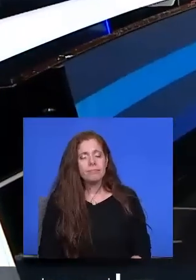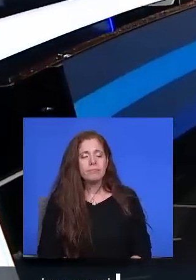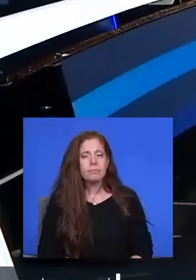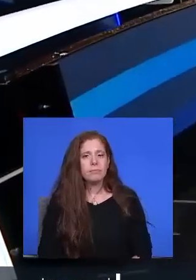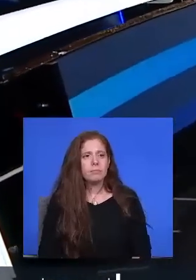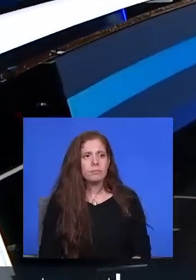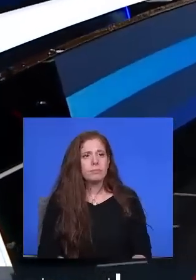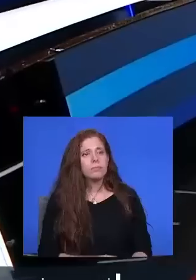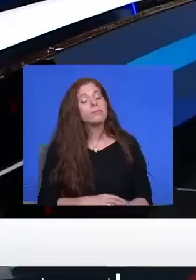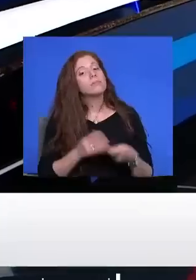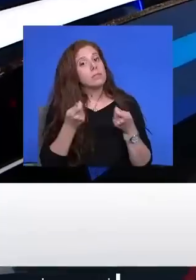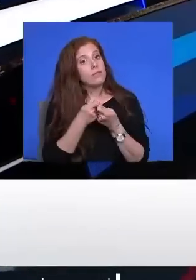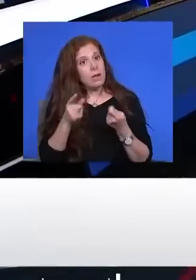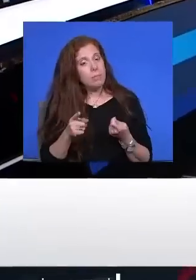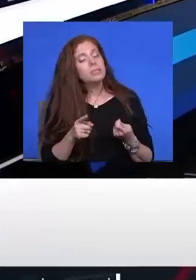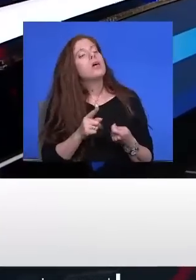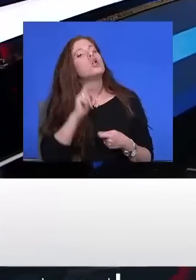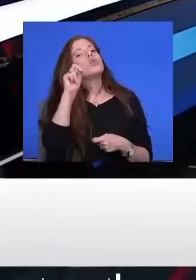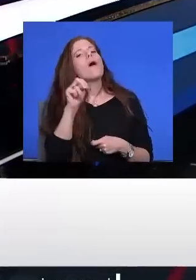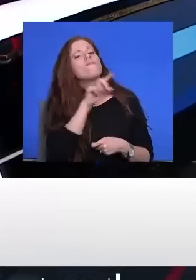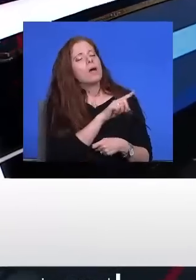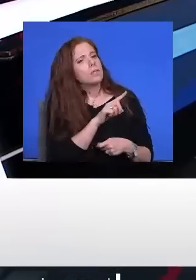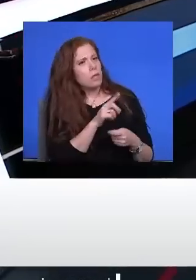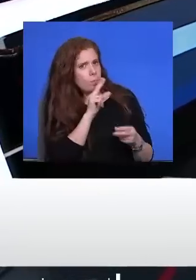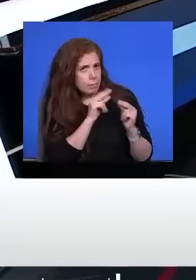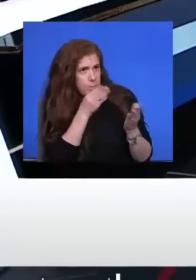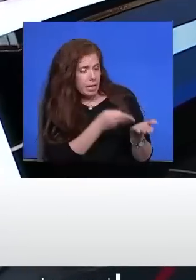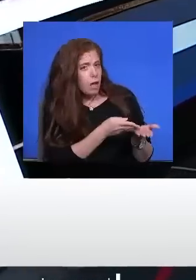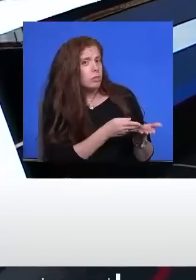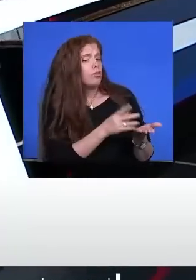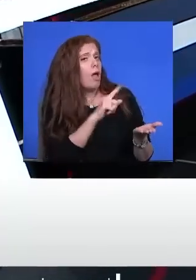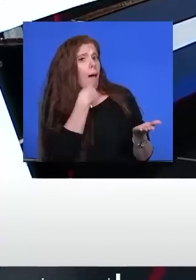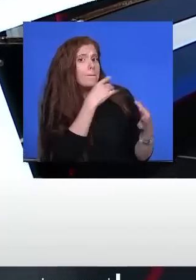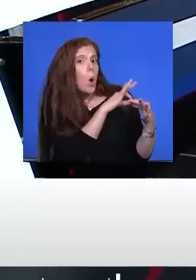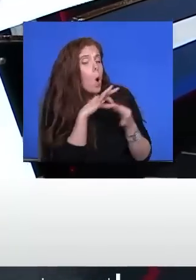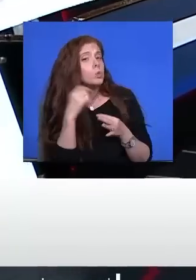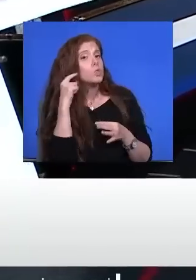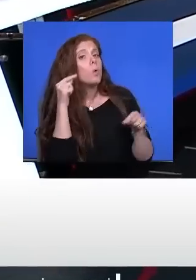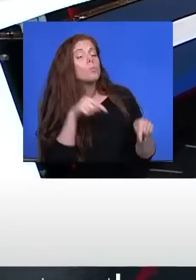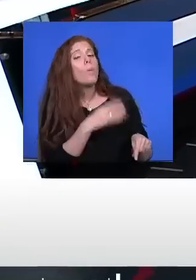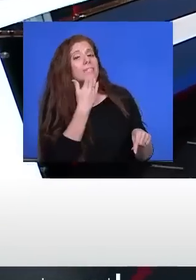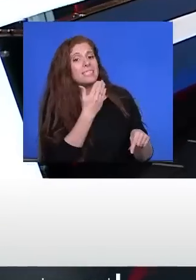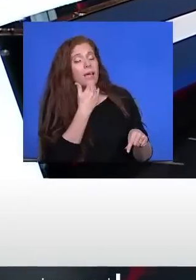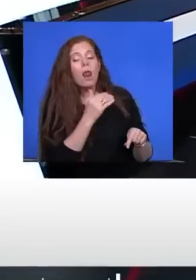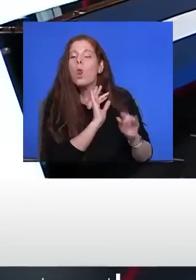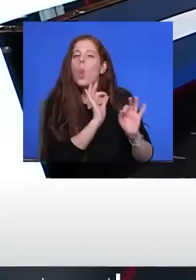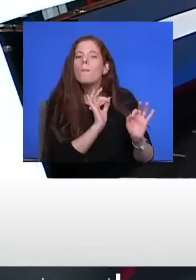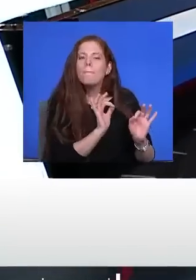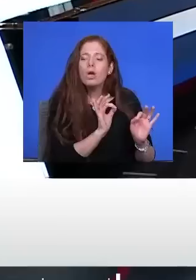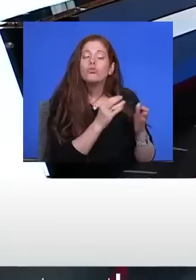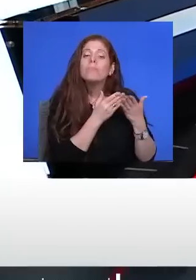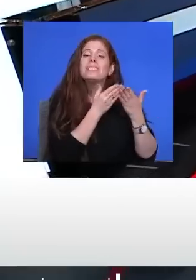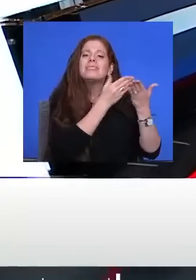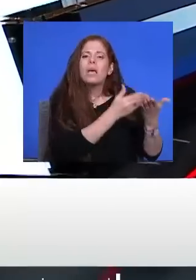ועוד בעניין הזה, מעבר די ראש תחום החוץ, אנחנו אלך כשהאמירות שנשמעות כאן בישראל במהלך היום האחרונה לא ממש מסייעות להוריד